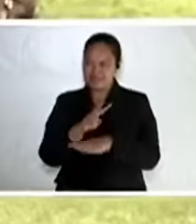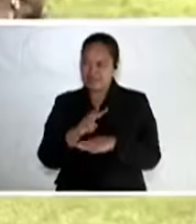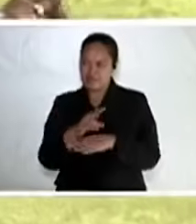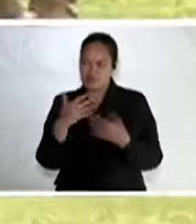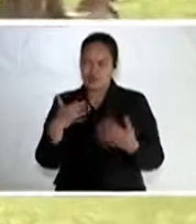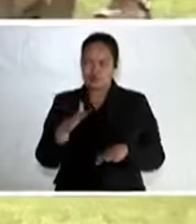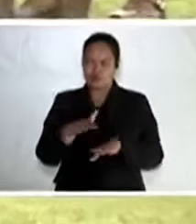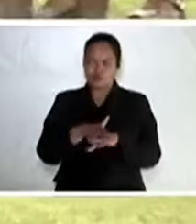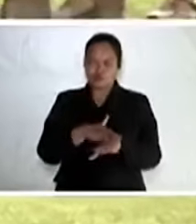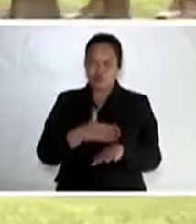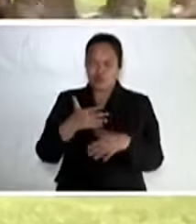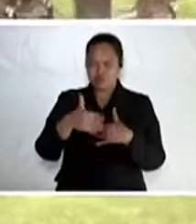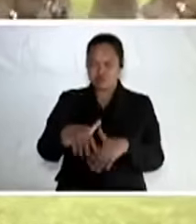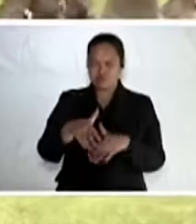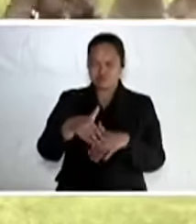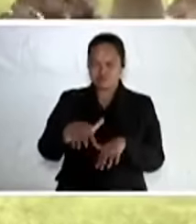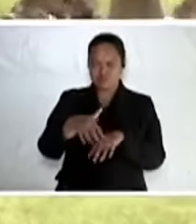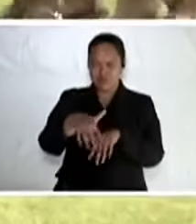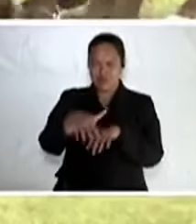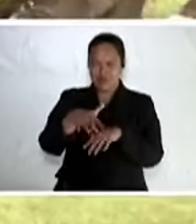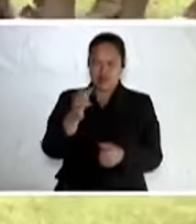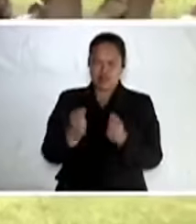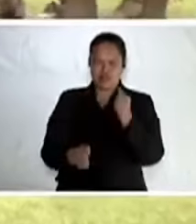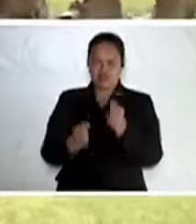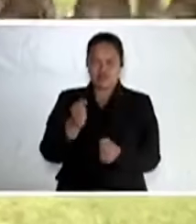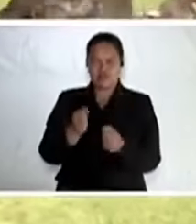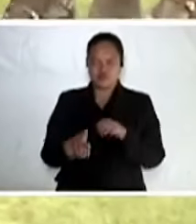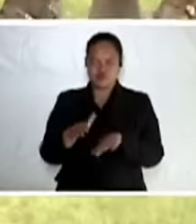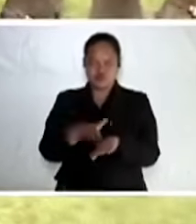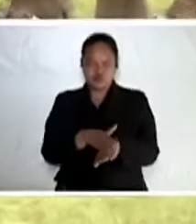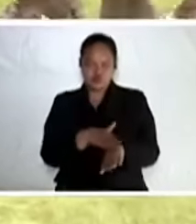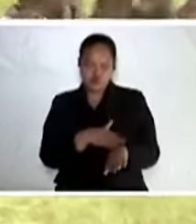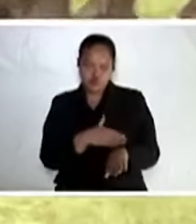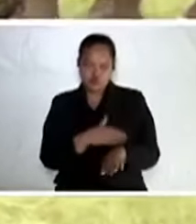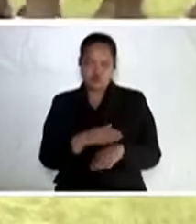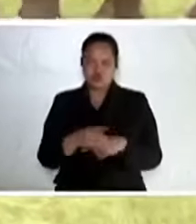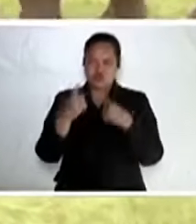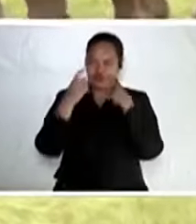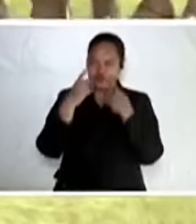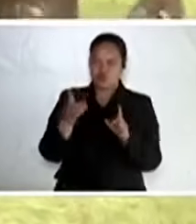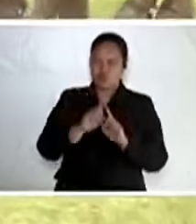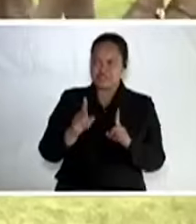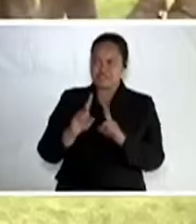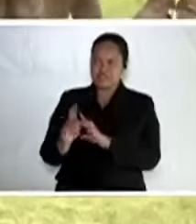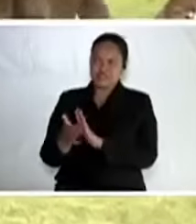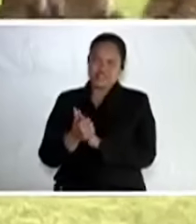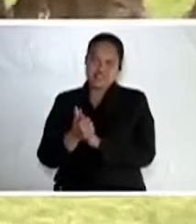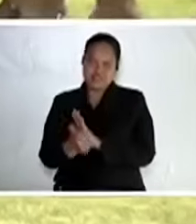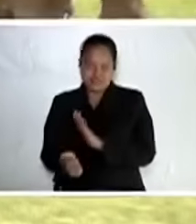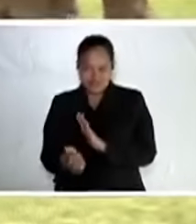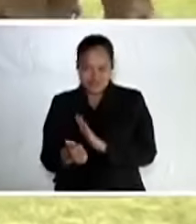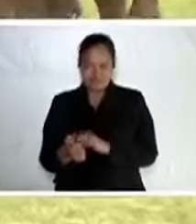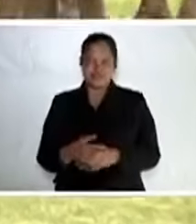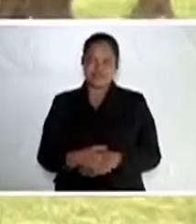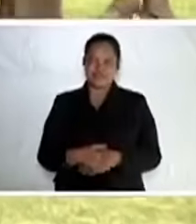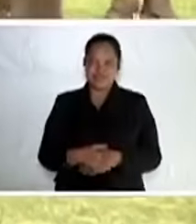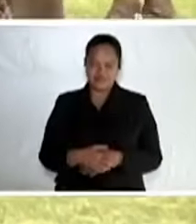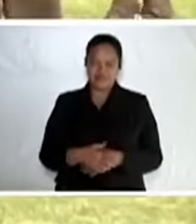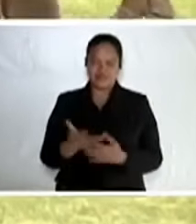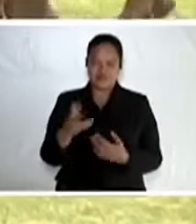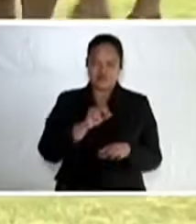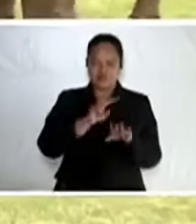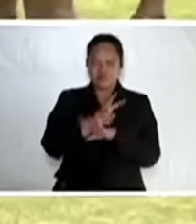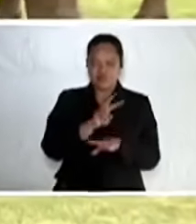ये प्रतीकात्मक है, सेरेमोनियल है और स्लावा मार्च पास्ट है और इसे ख़ास मौक़ों पर इसका प्रदर्शन होता